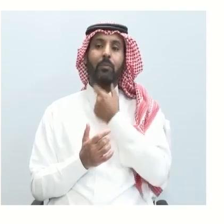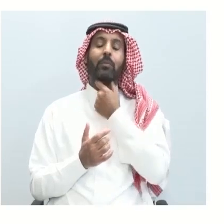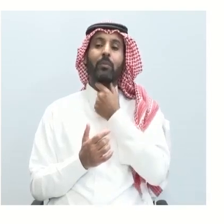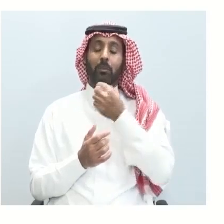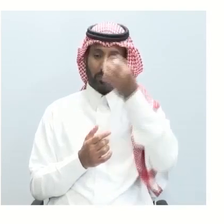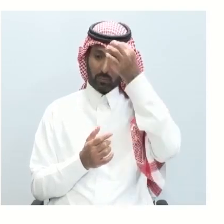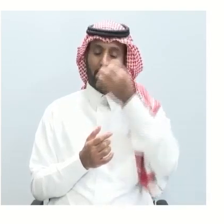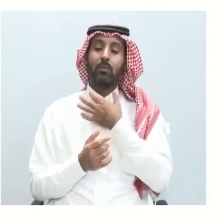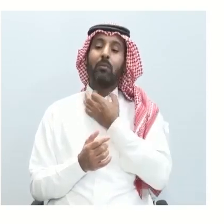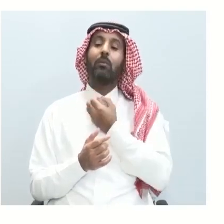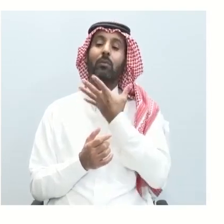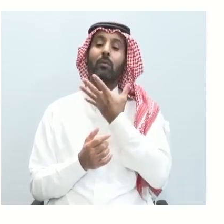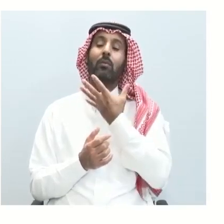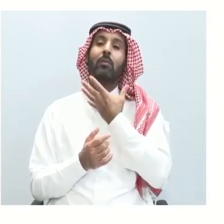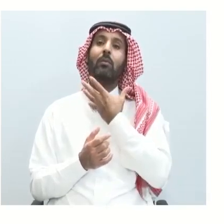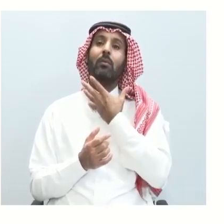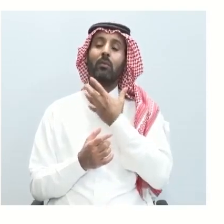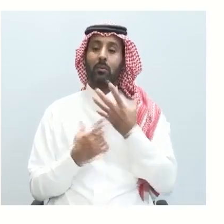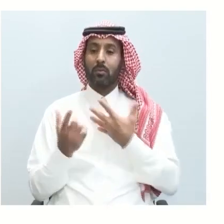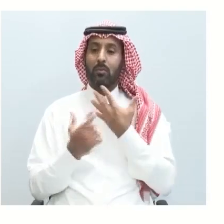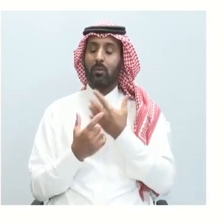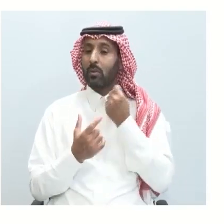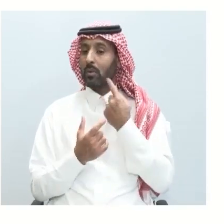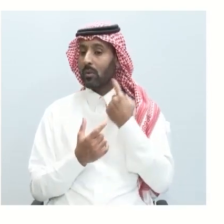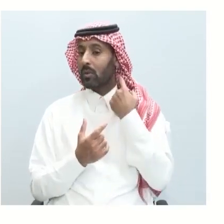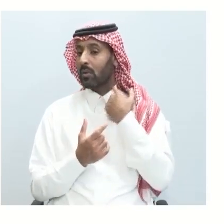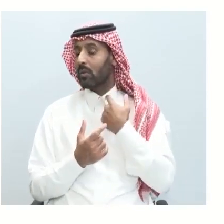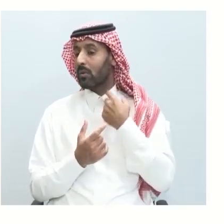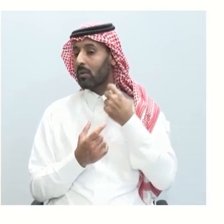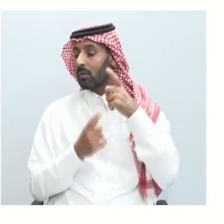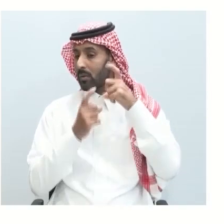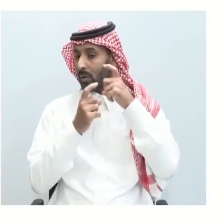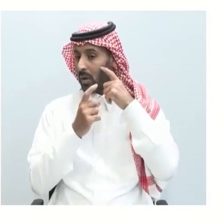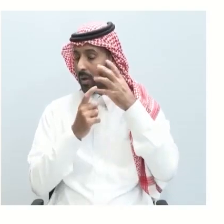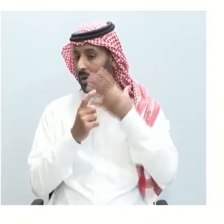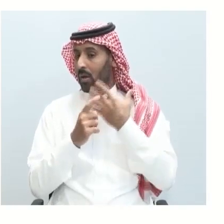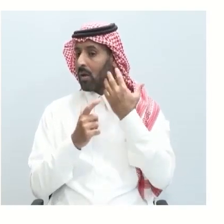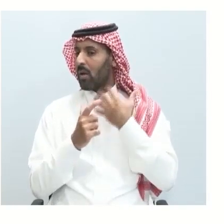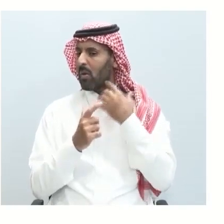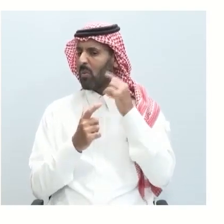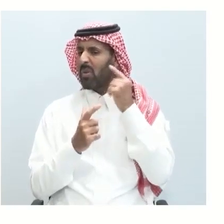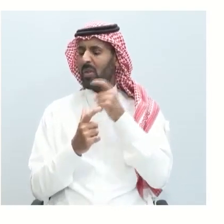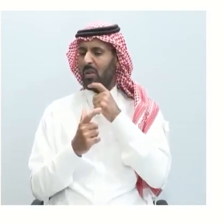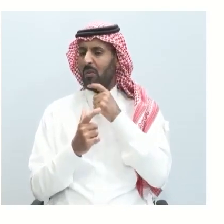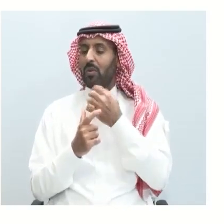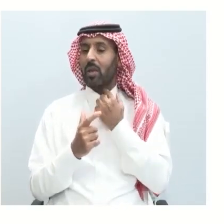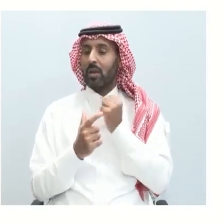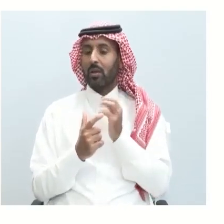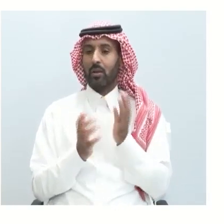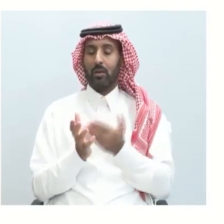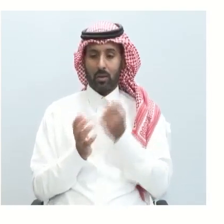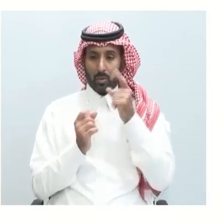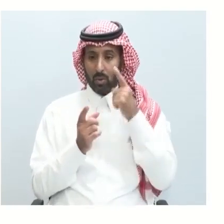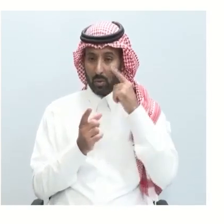تعمل اشعاعات اليود على اعطاء صوره للغده تكشف عن اي قصور فيها ماذا